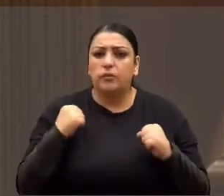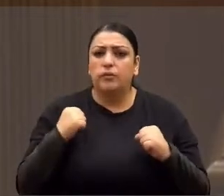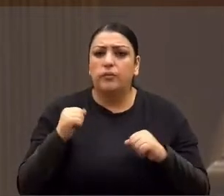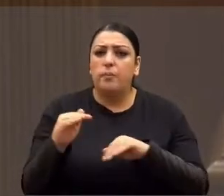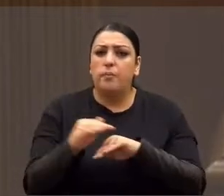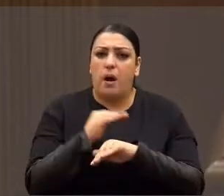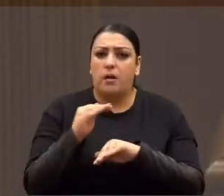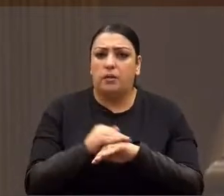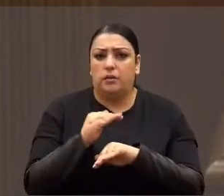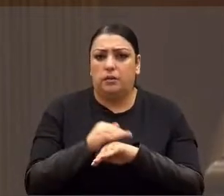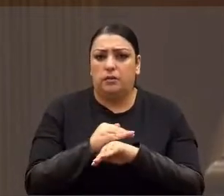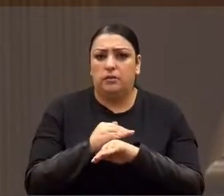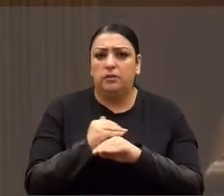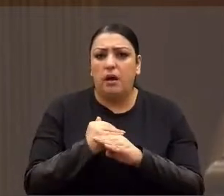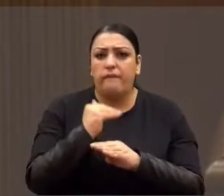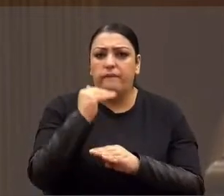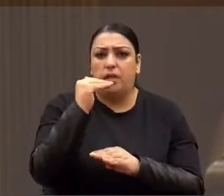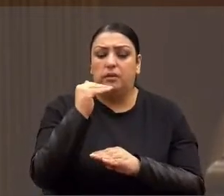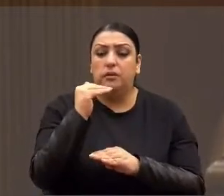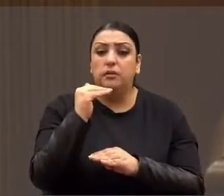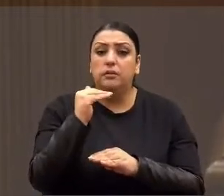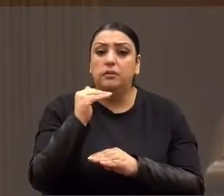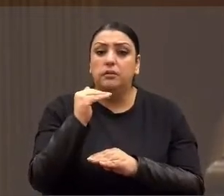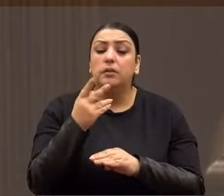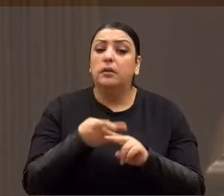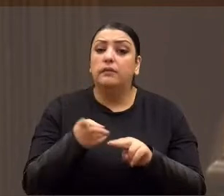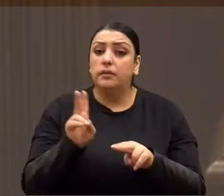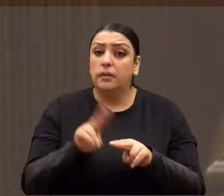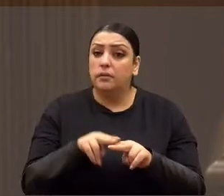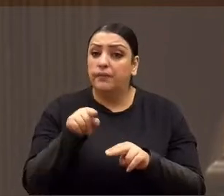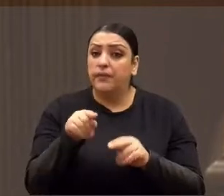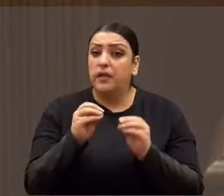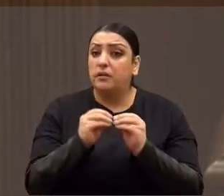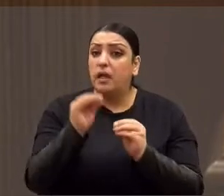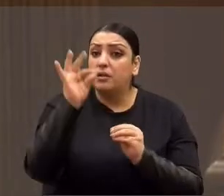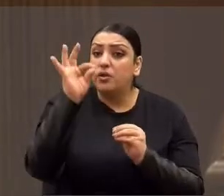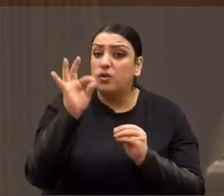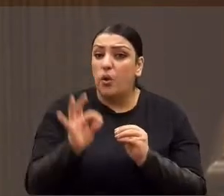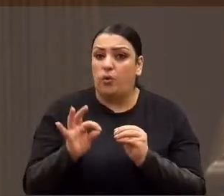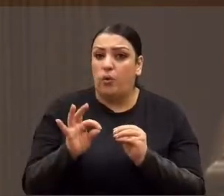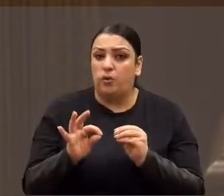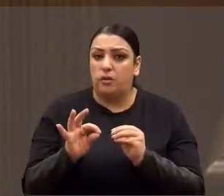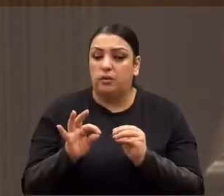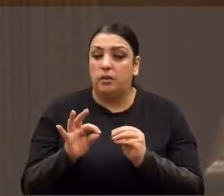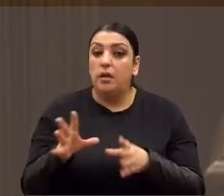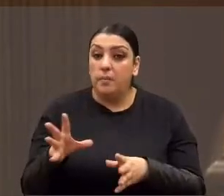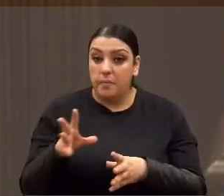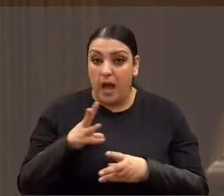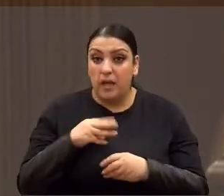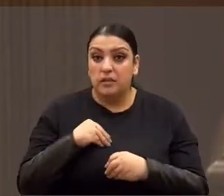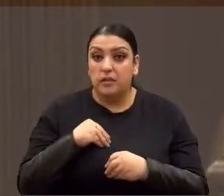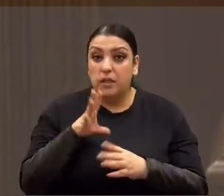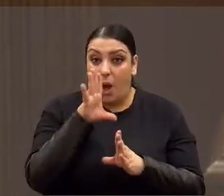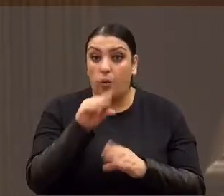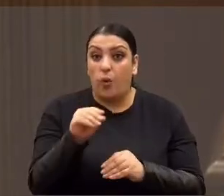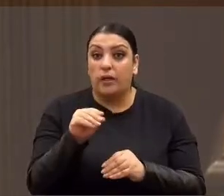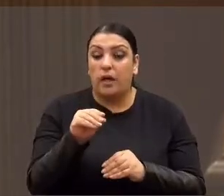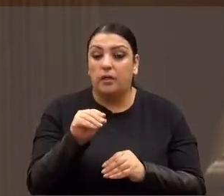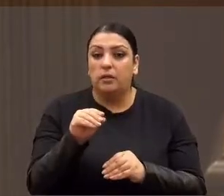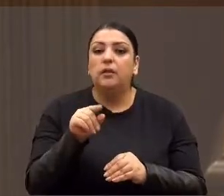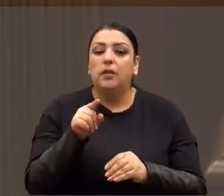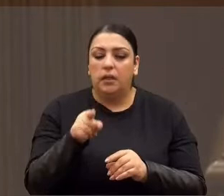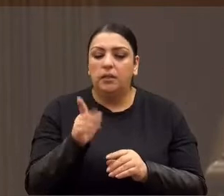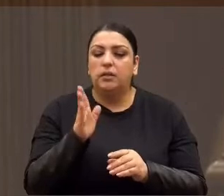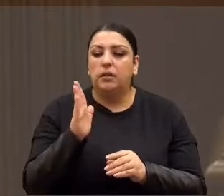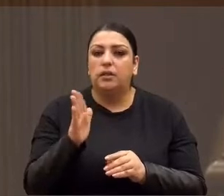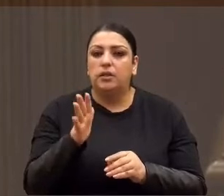Բարյաց առավելագույնին, և եթե դրա 10%-ին էլ մենք միասին հասնենք, դա